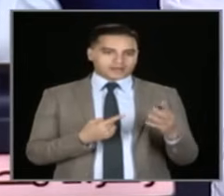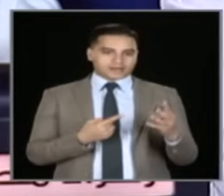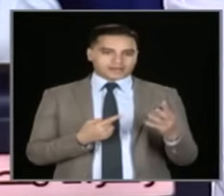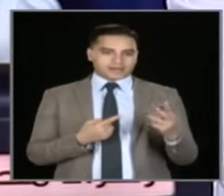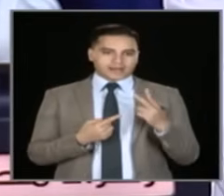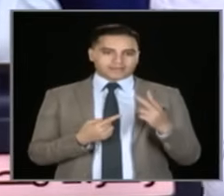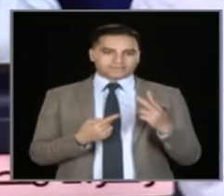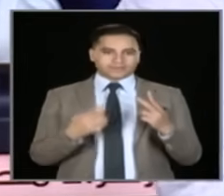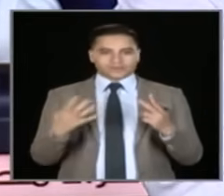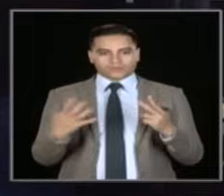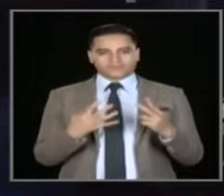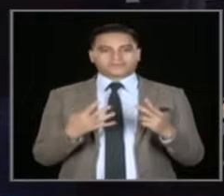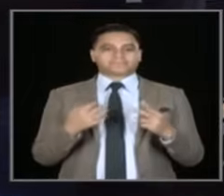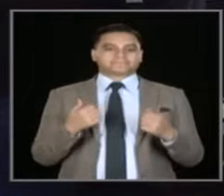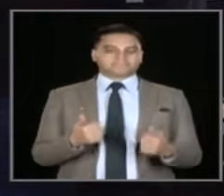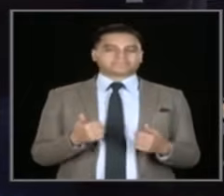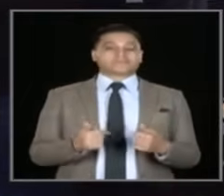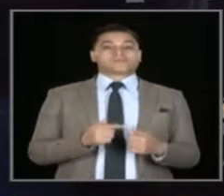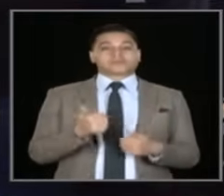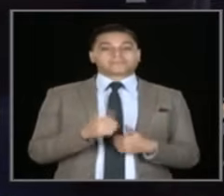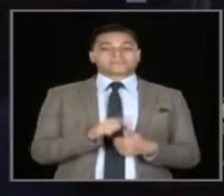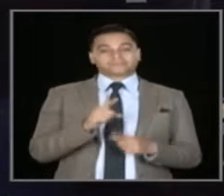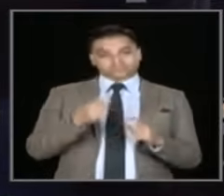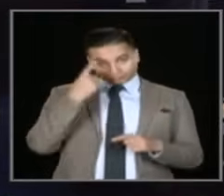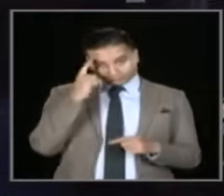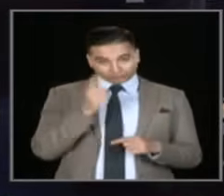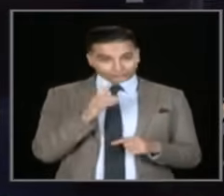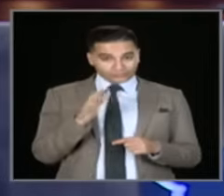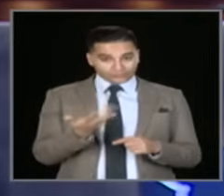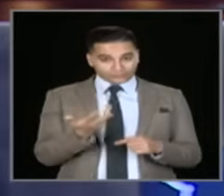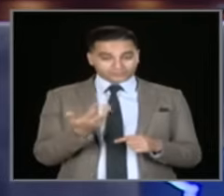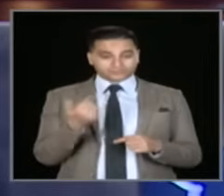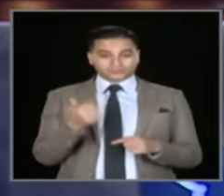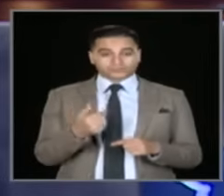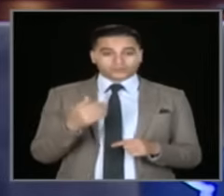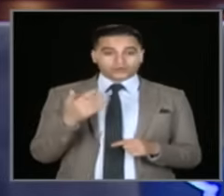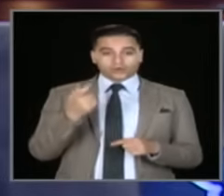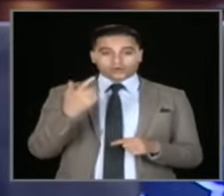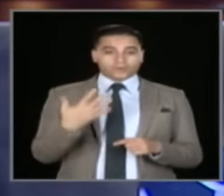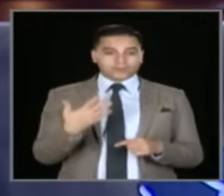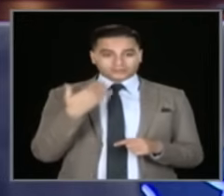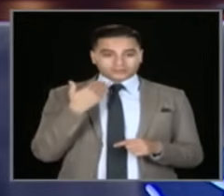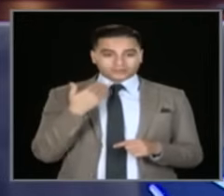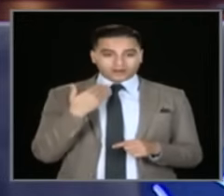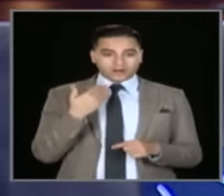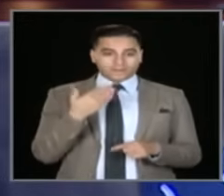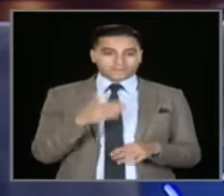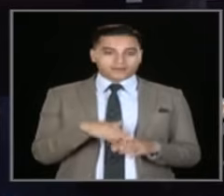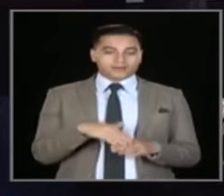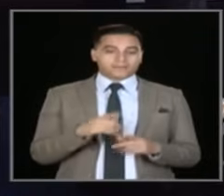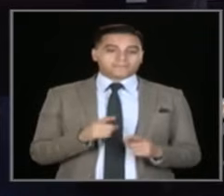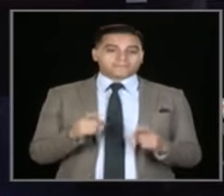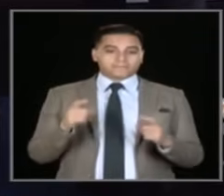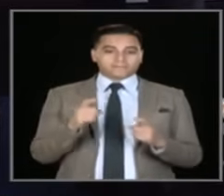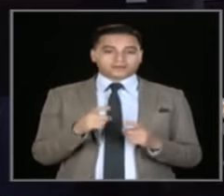صح من 9. تعالوا نشوف الأسئلة اللي ما تجاوبتش. كوماسي غانا. ماتش 6-1